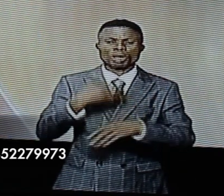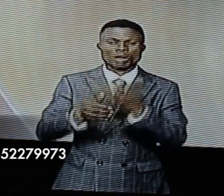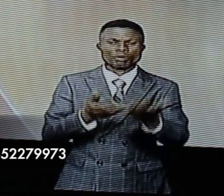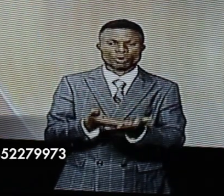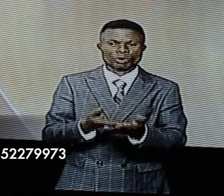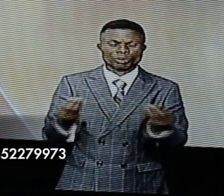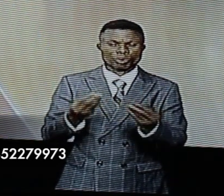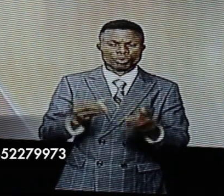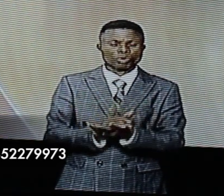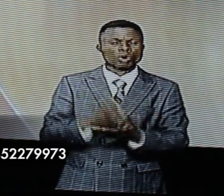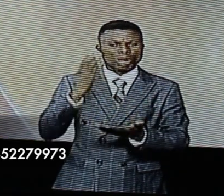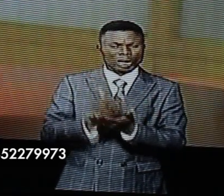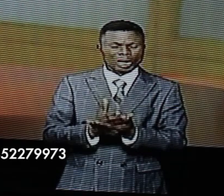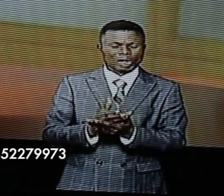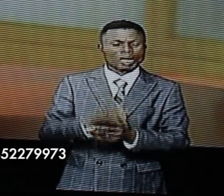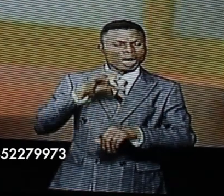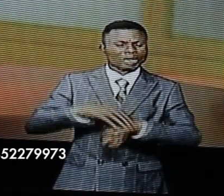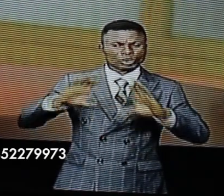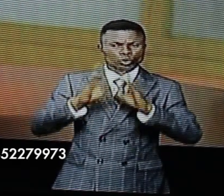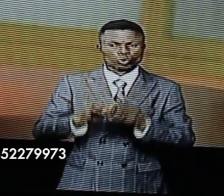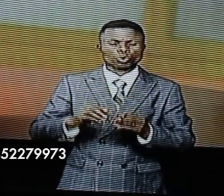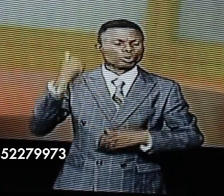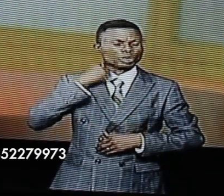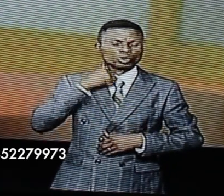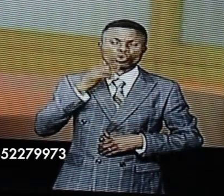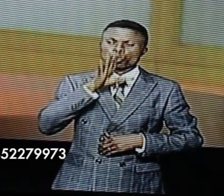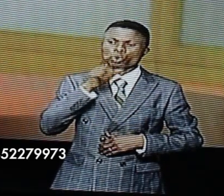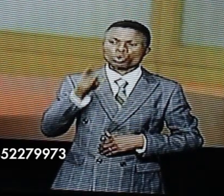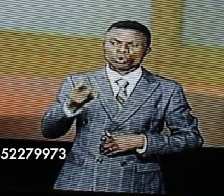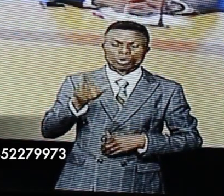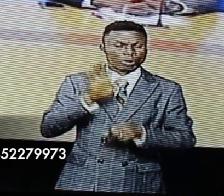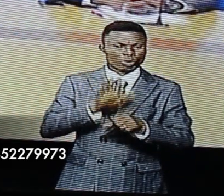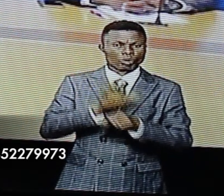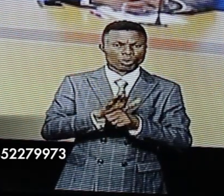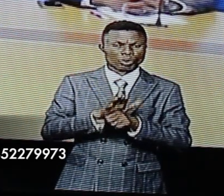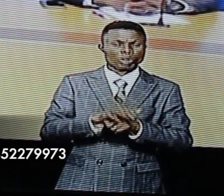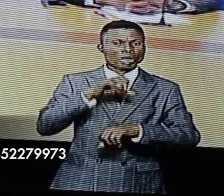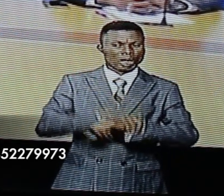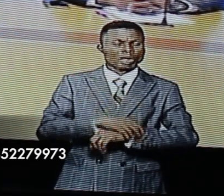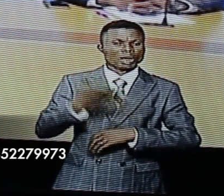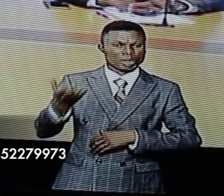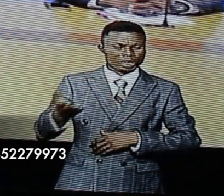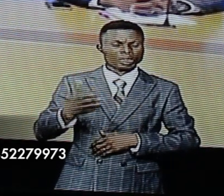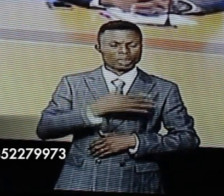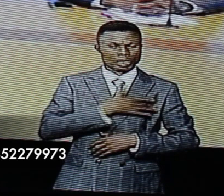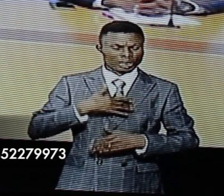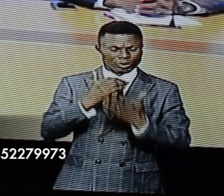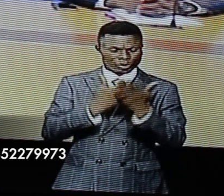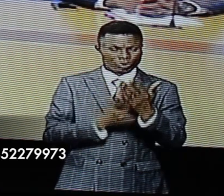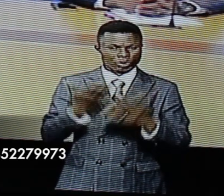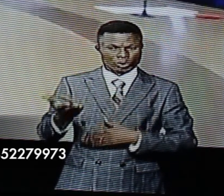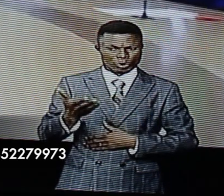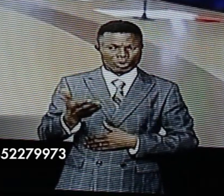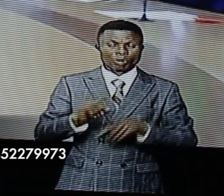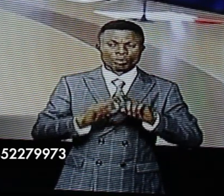afin d'en découdre avec ces réseaux mafieux couronnés des hors-la-loi. Plusieurs d'entre eux sont déjà identifiés, a-t-il renchéri. Pour